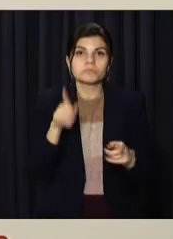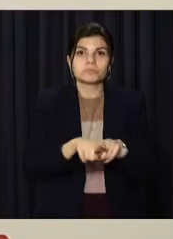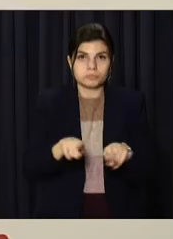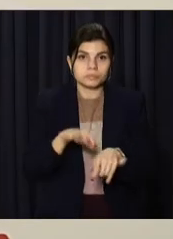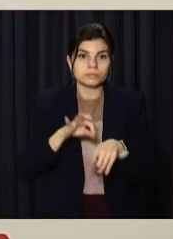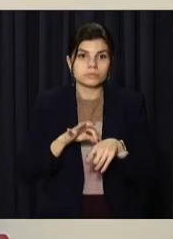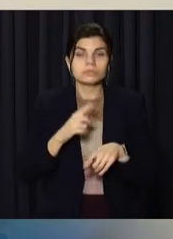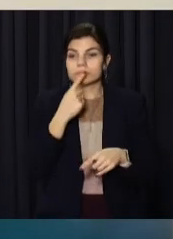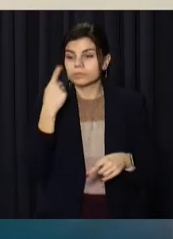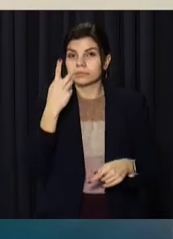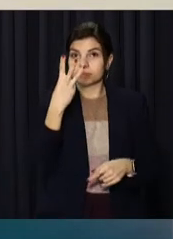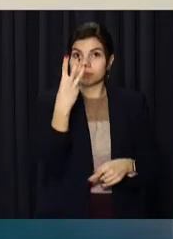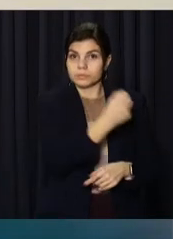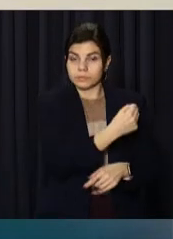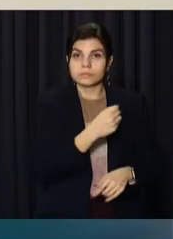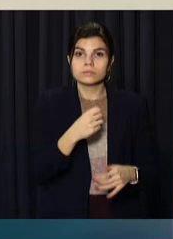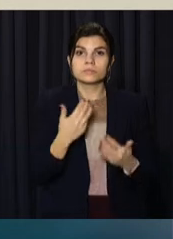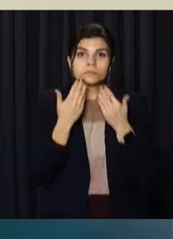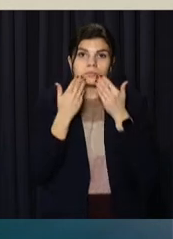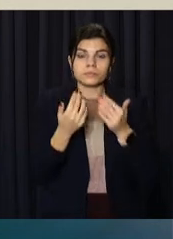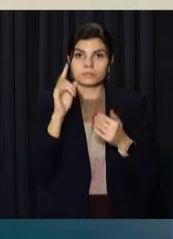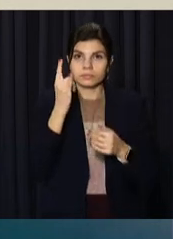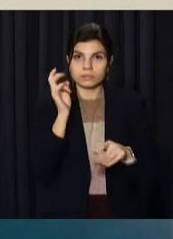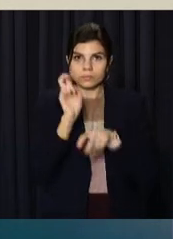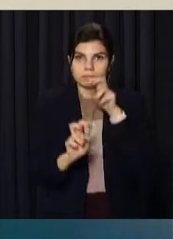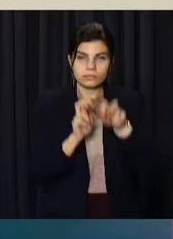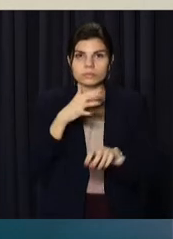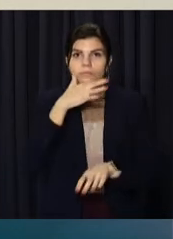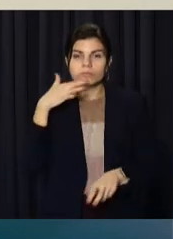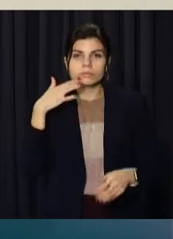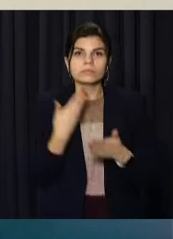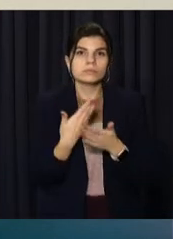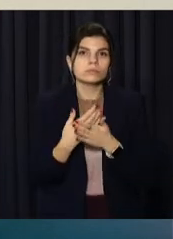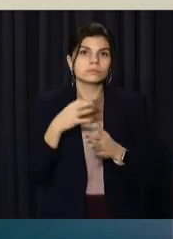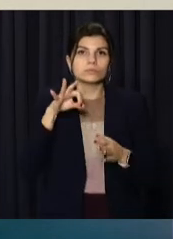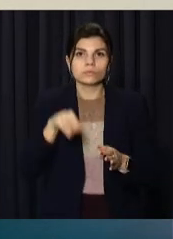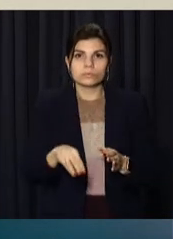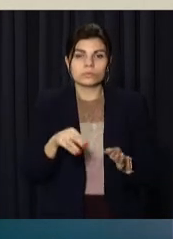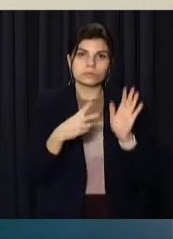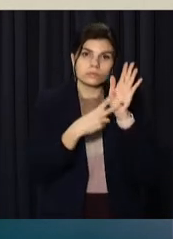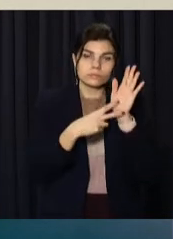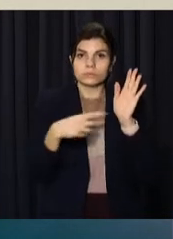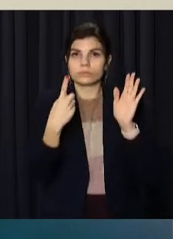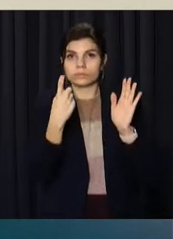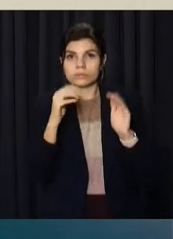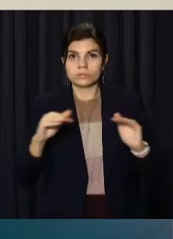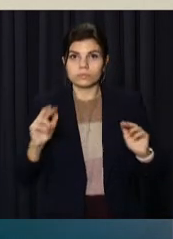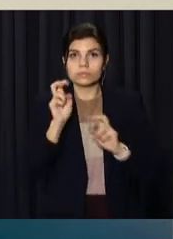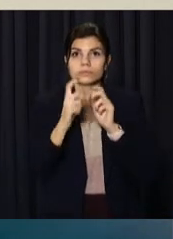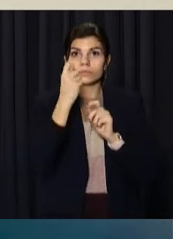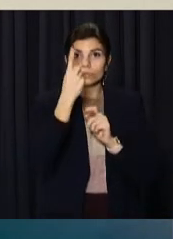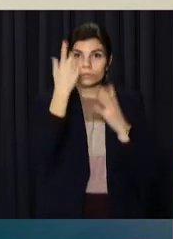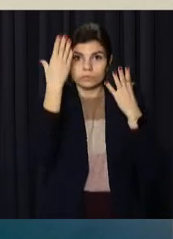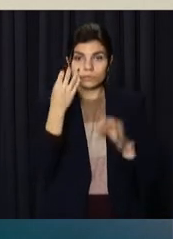За последние 3 недели увеличилось количество обращений детей на приемное отделение. В среднем это где-то от 70 до 100 детей обращаются за